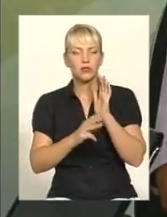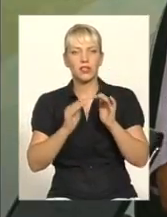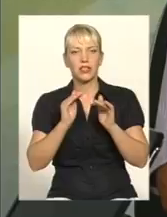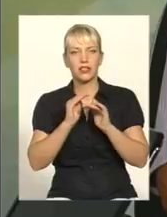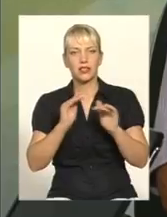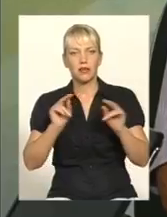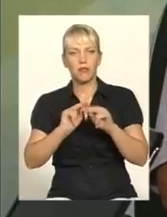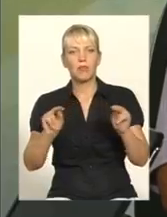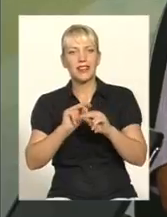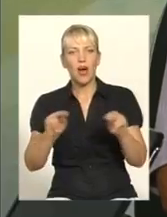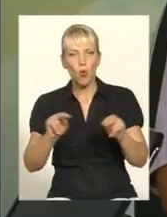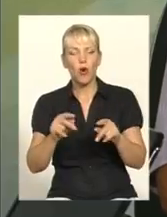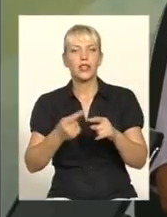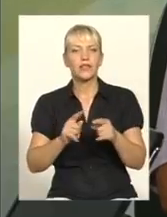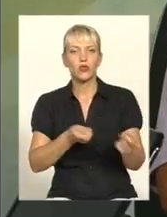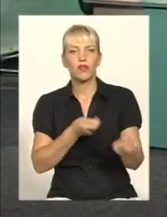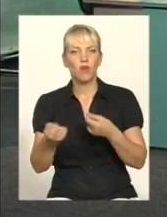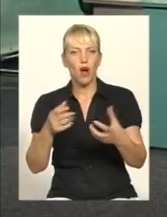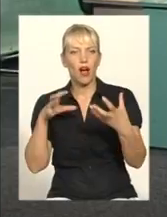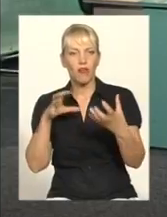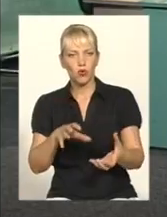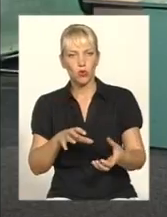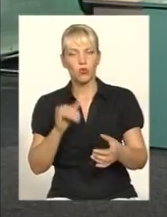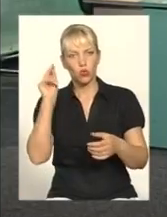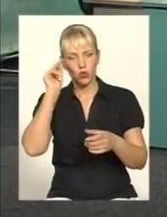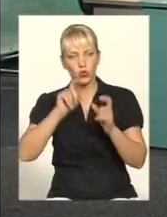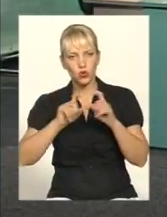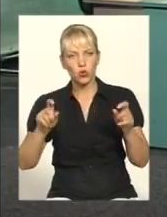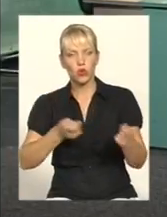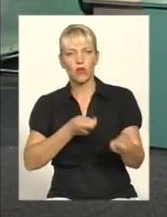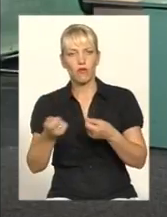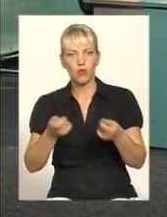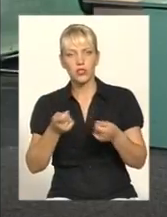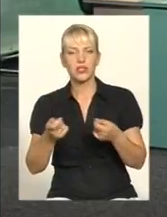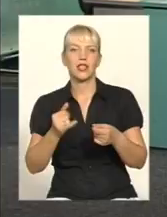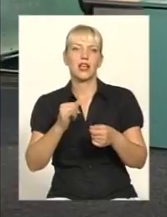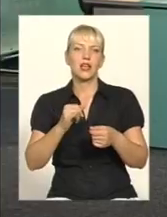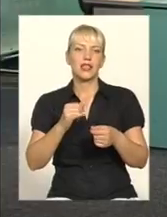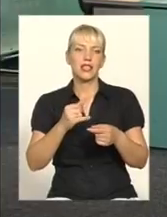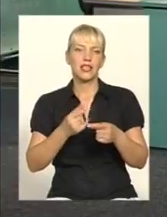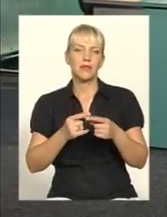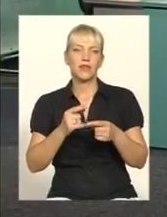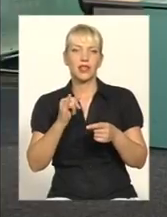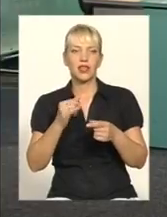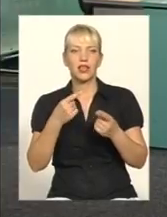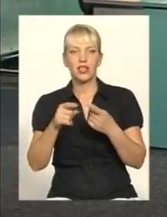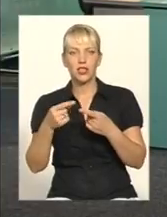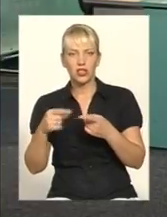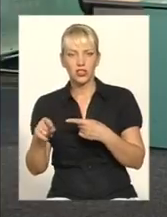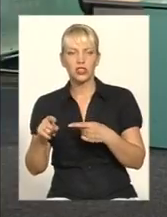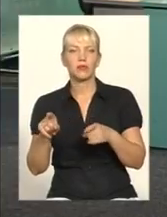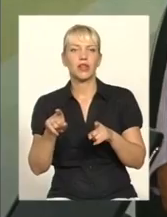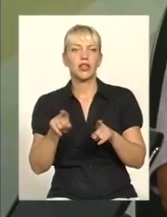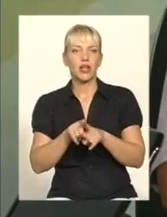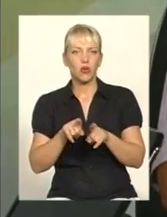шкільним автобусом. В цілому довозяться всі учні, решта довозяться і рейсовим транспортом, за укладеними відповідно